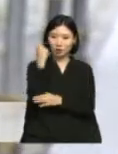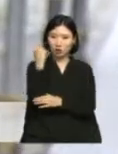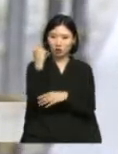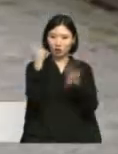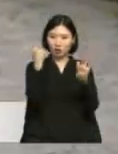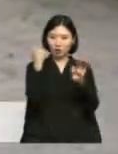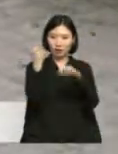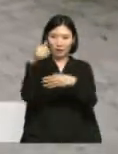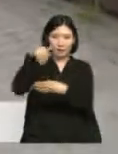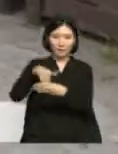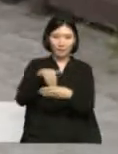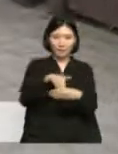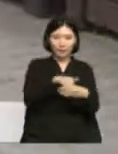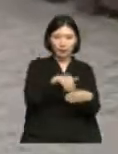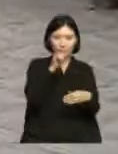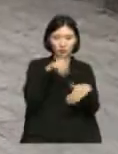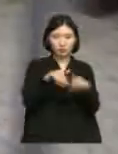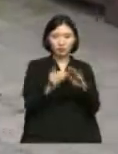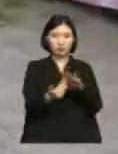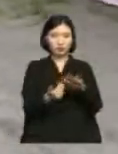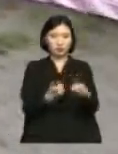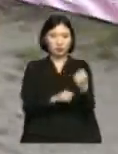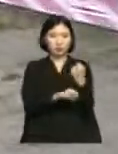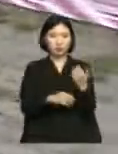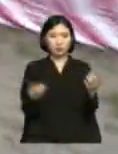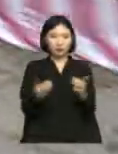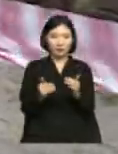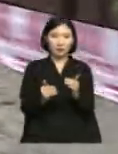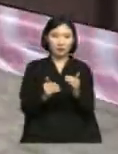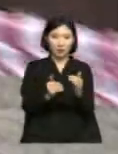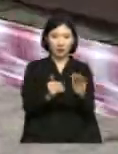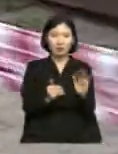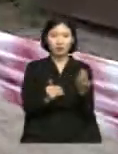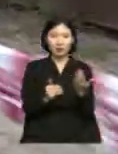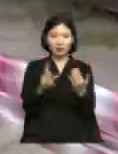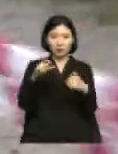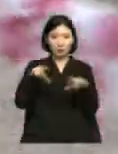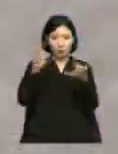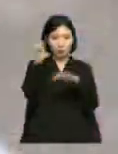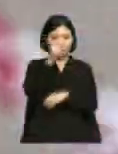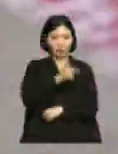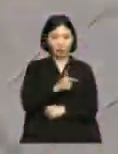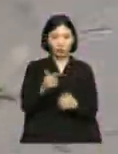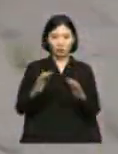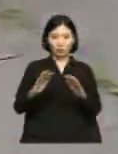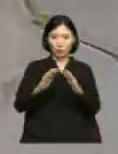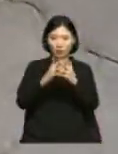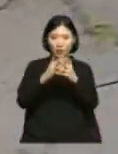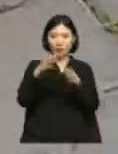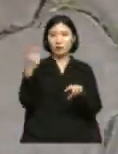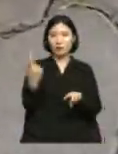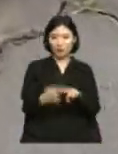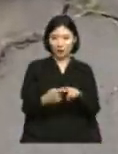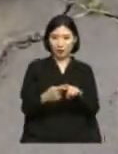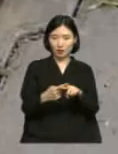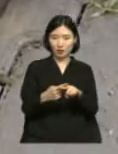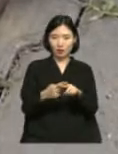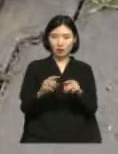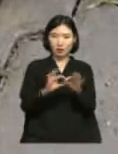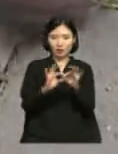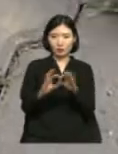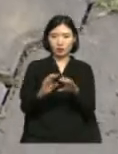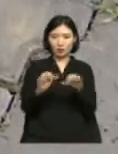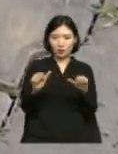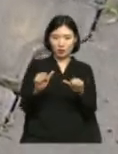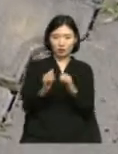세워졌습니다. 펜스 설치를 앞두고 기초작업이 진행된 것. 지난 15일 오전 공사가 진행되다 경의선 공유지 측